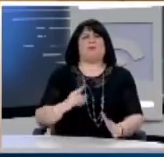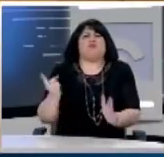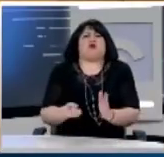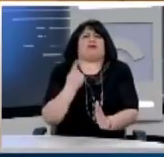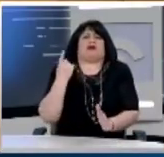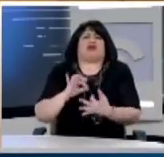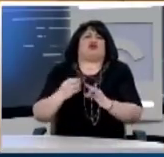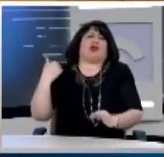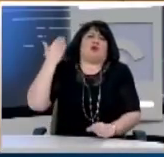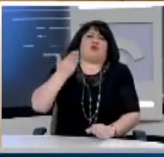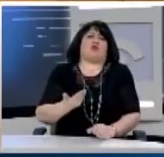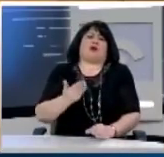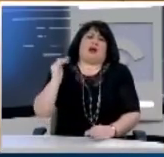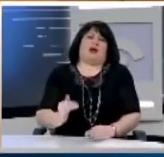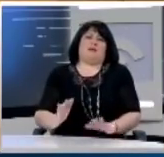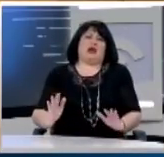τους?